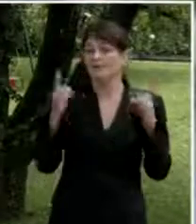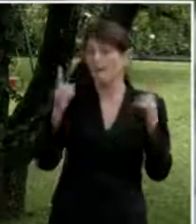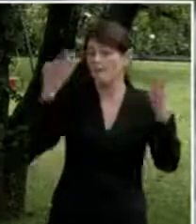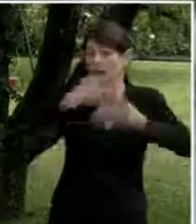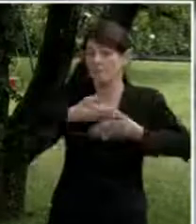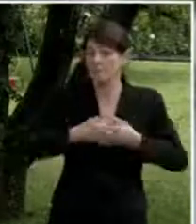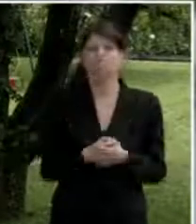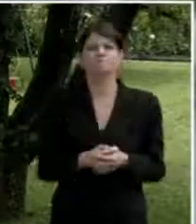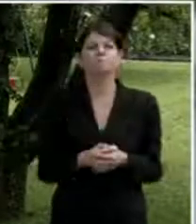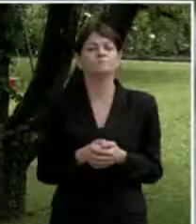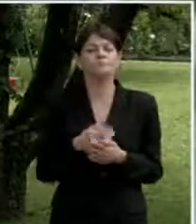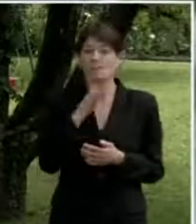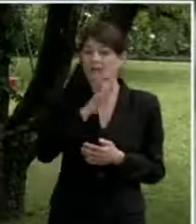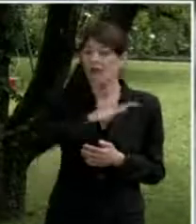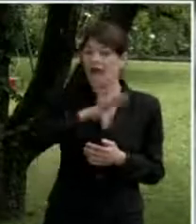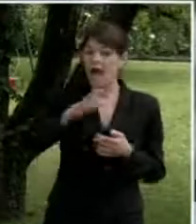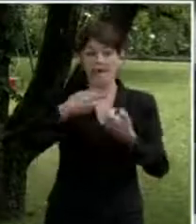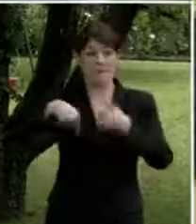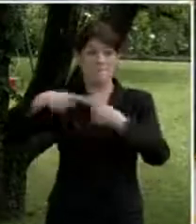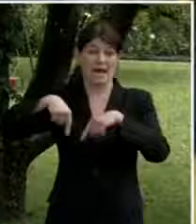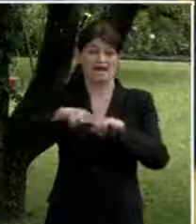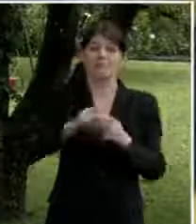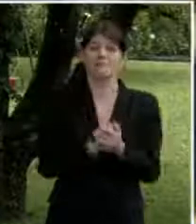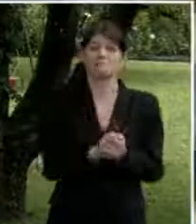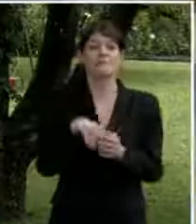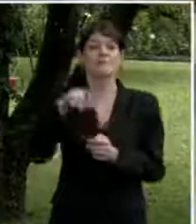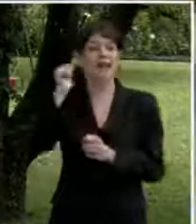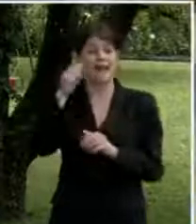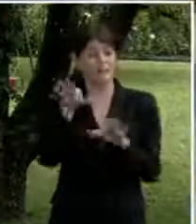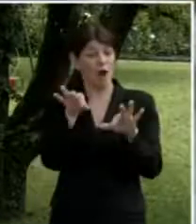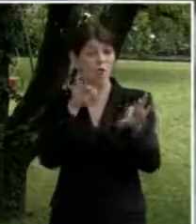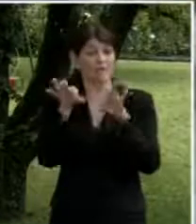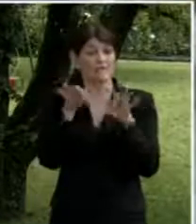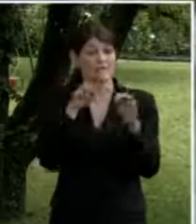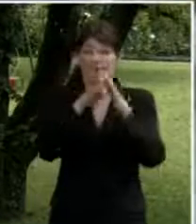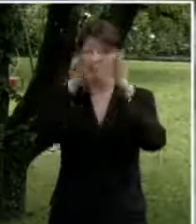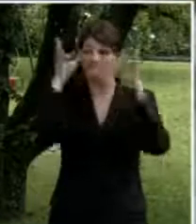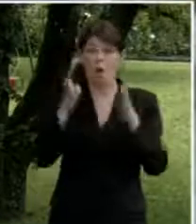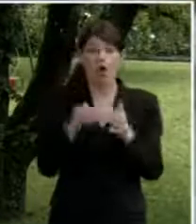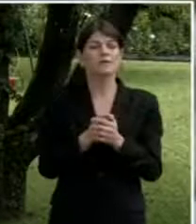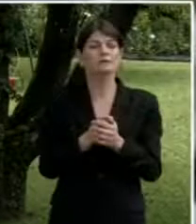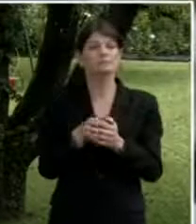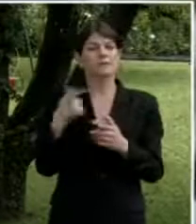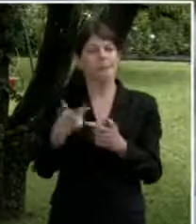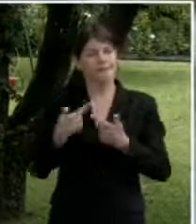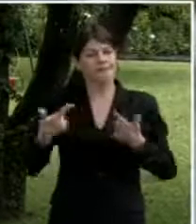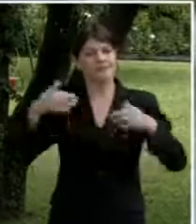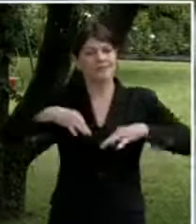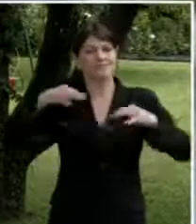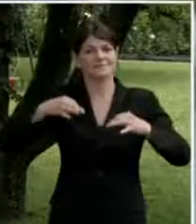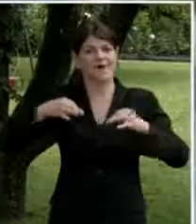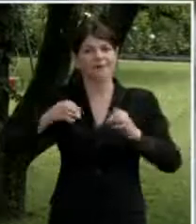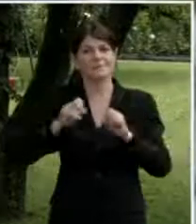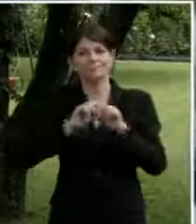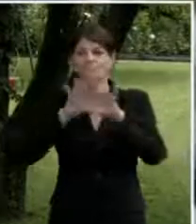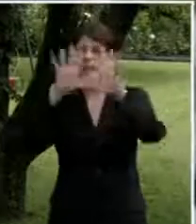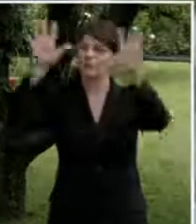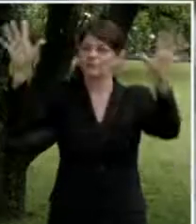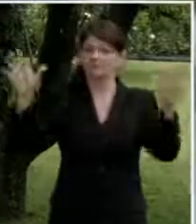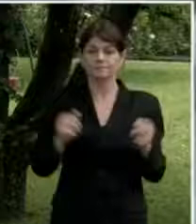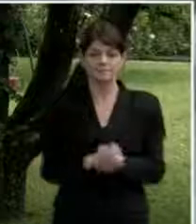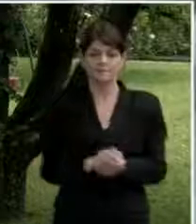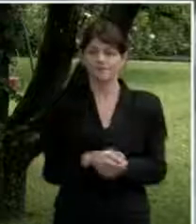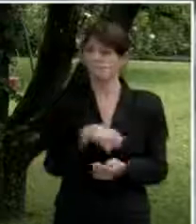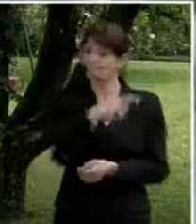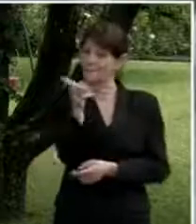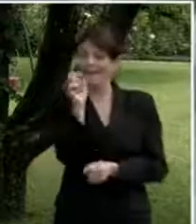Abends werden in allen Gemeinden 11 ausgewählte Gebäude in den Landesfarben erstrahlen. Sie